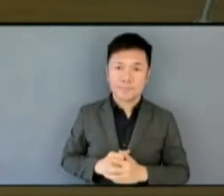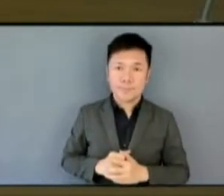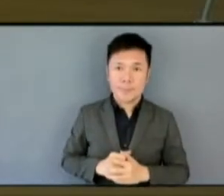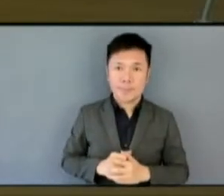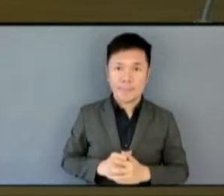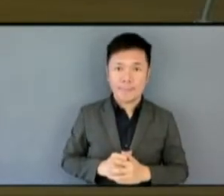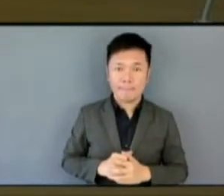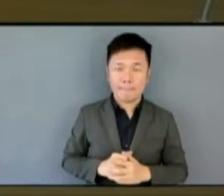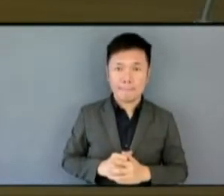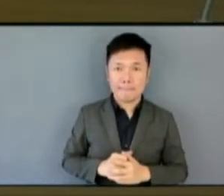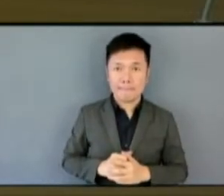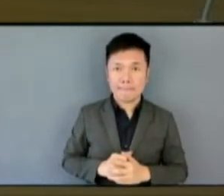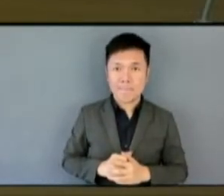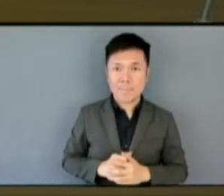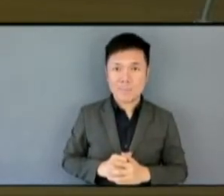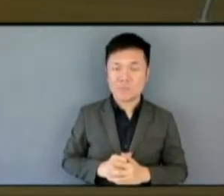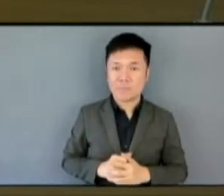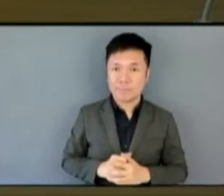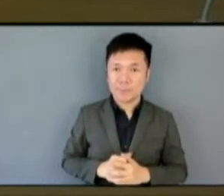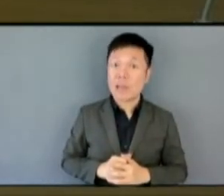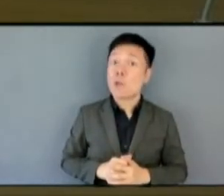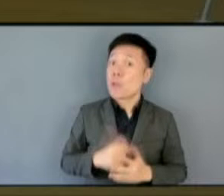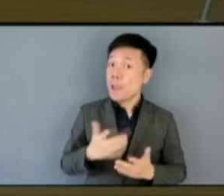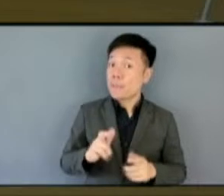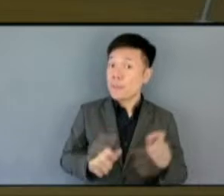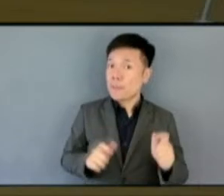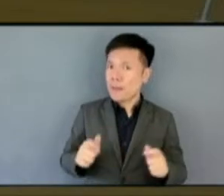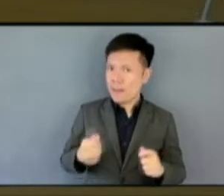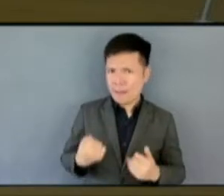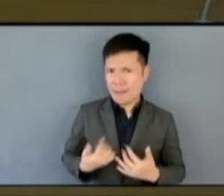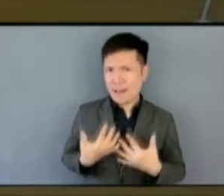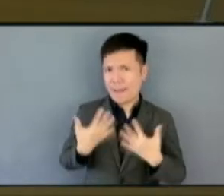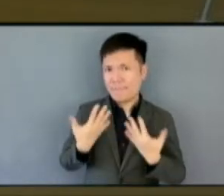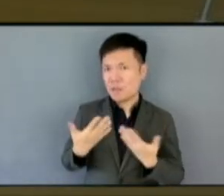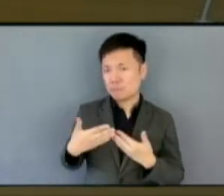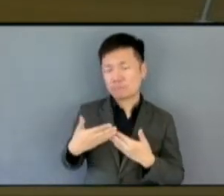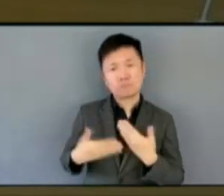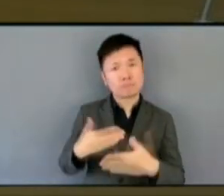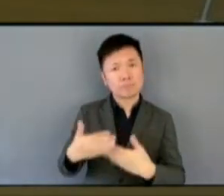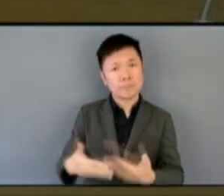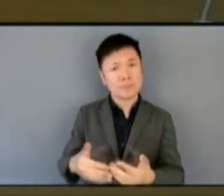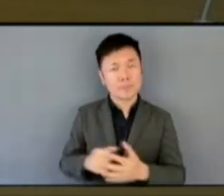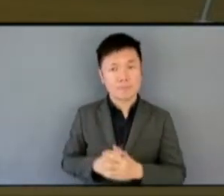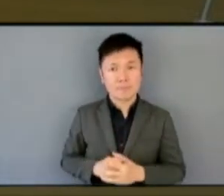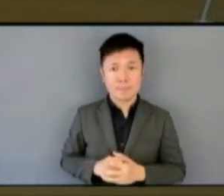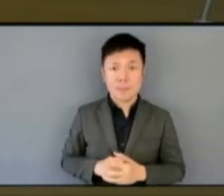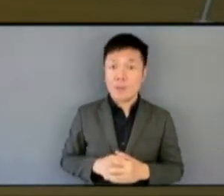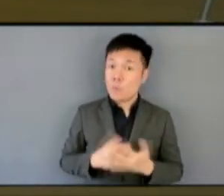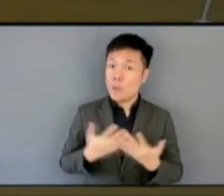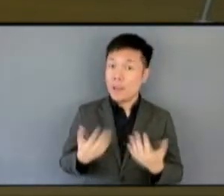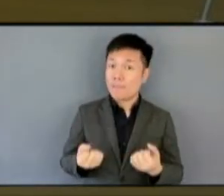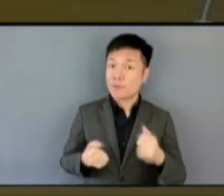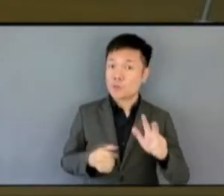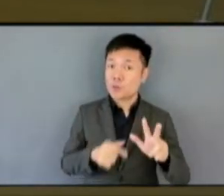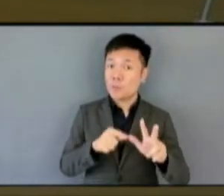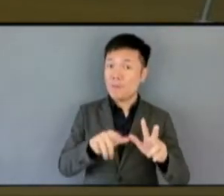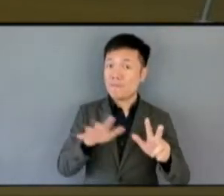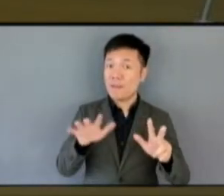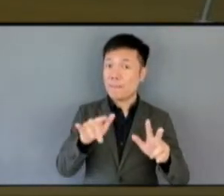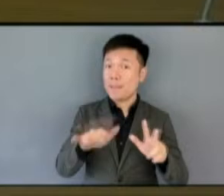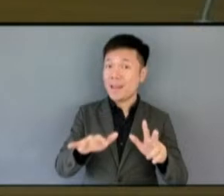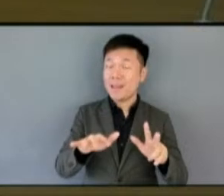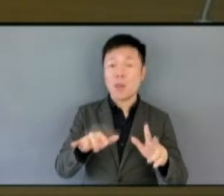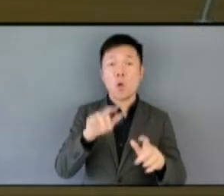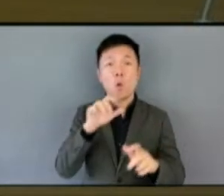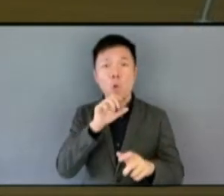В прошлом году более 3,5 миллионов граждан старшего возраста приняли участие в различных мероприятиях